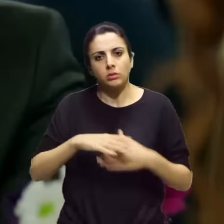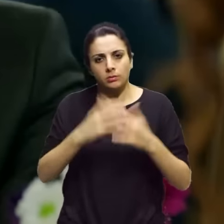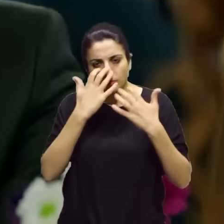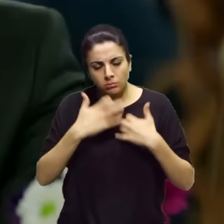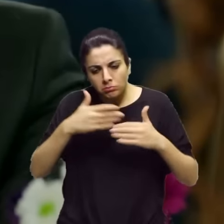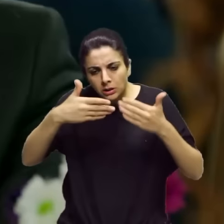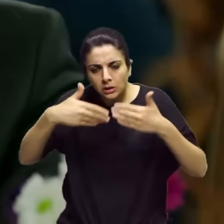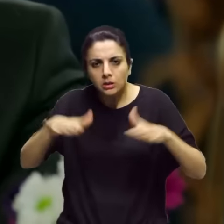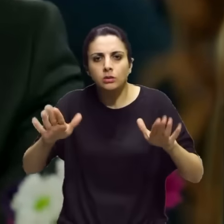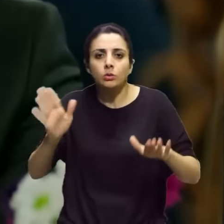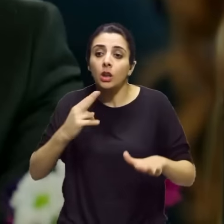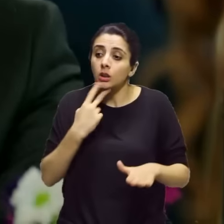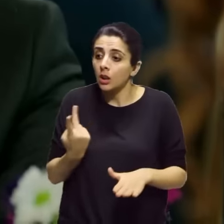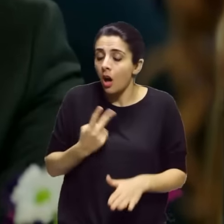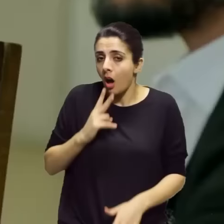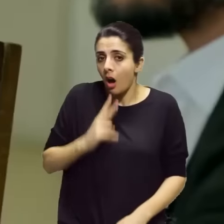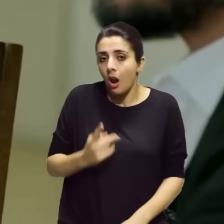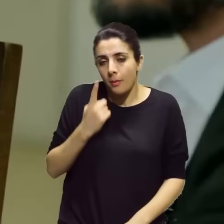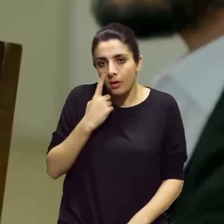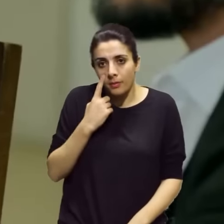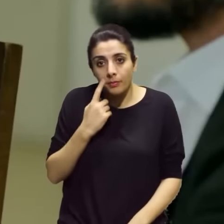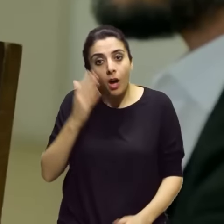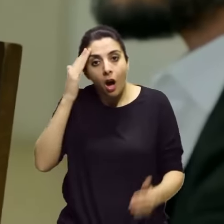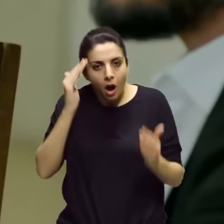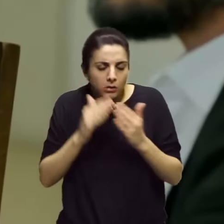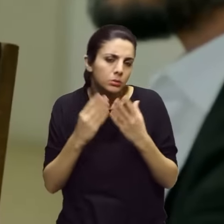aradan çekilirsiniz. Gerisi kızla bana kalmış. Ne